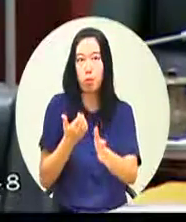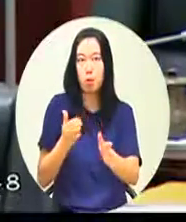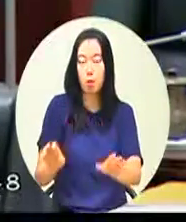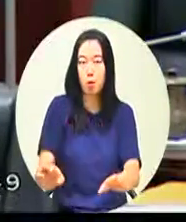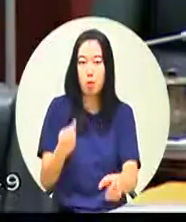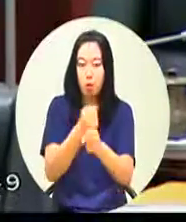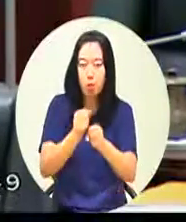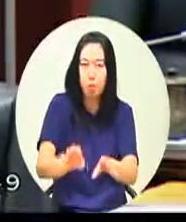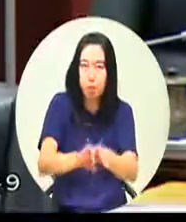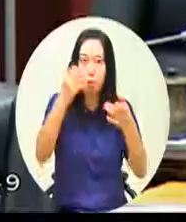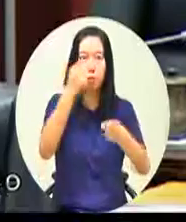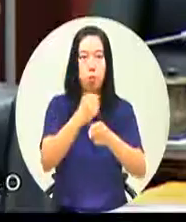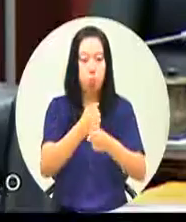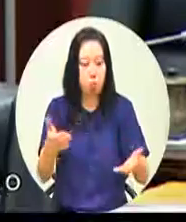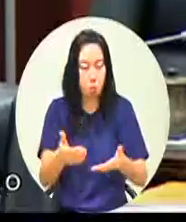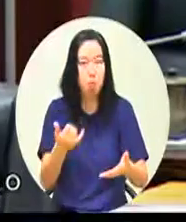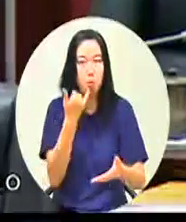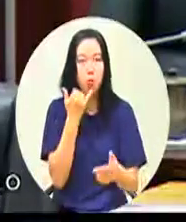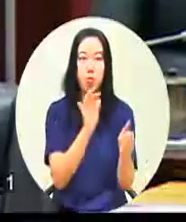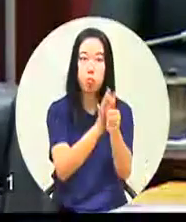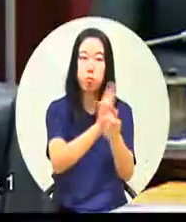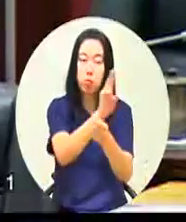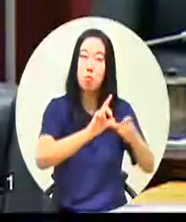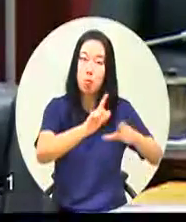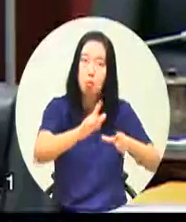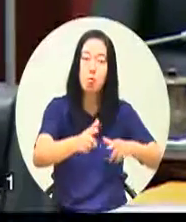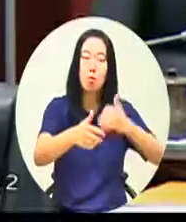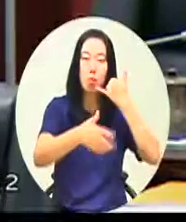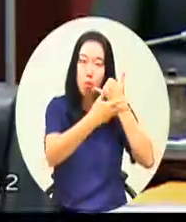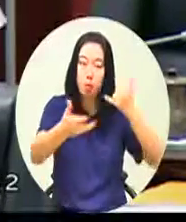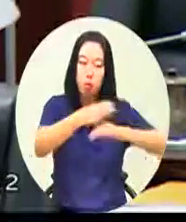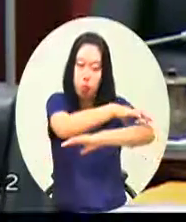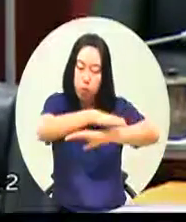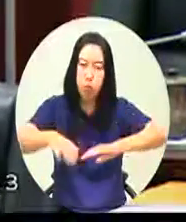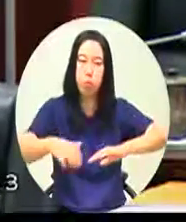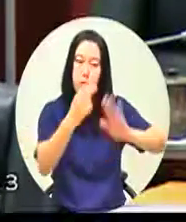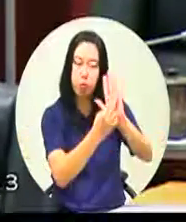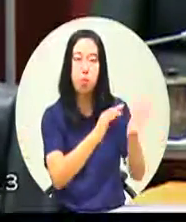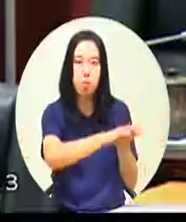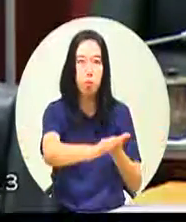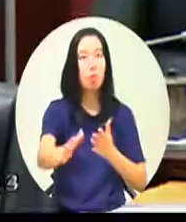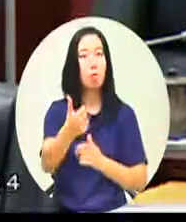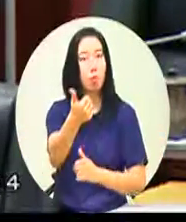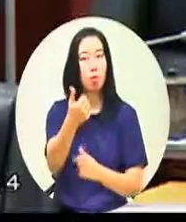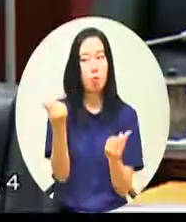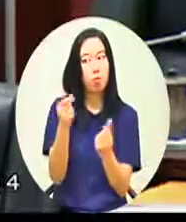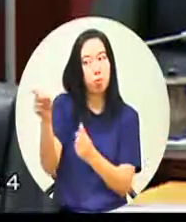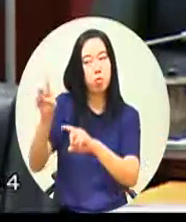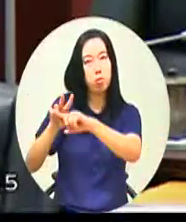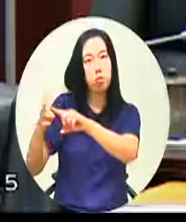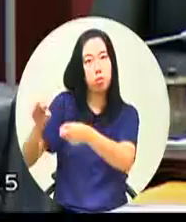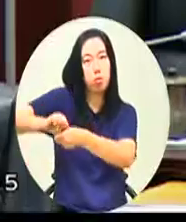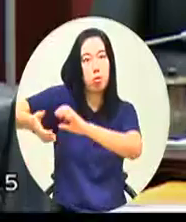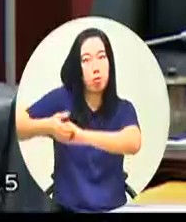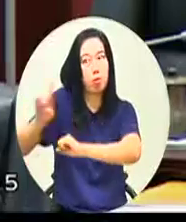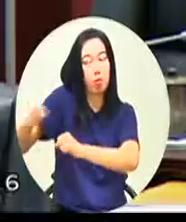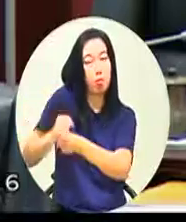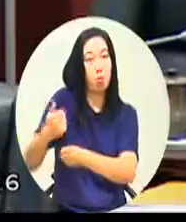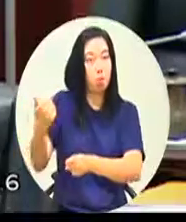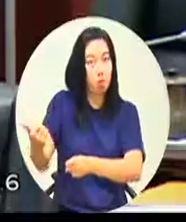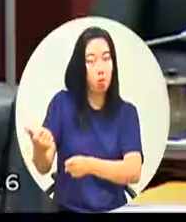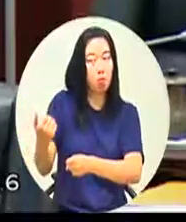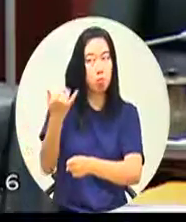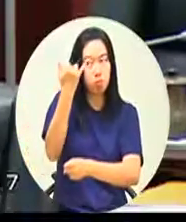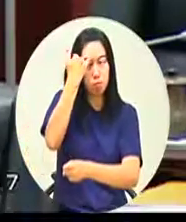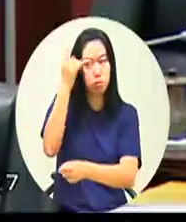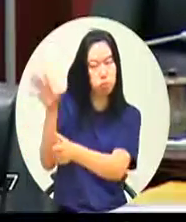作哦，安尼开，但该挂地的林园整个海岸线的一个类似切定啊，切定起码嘛做到足好啊，对不对？哦啊，